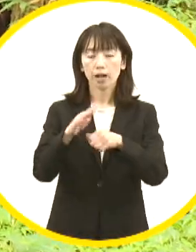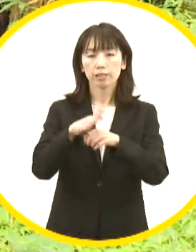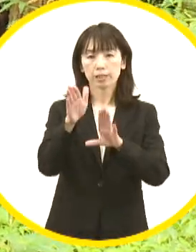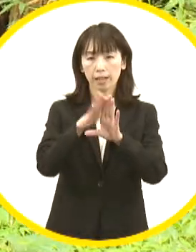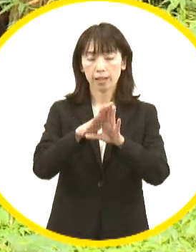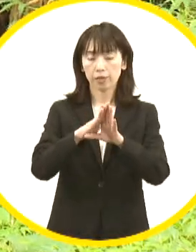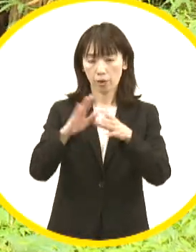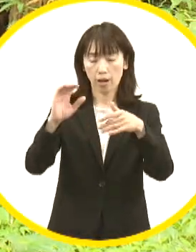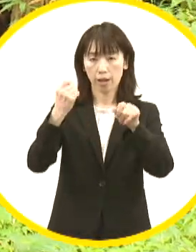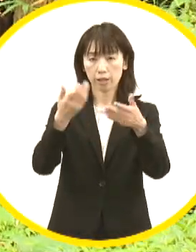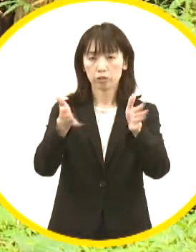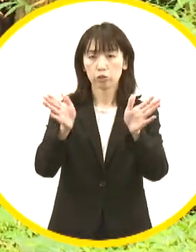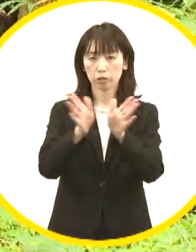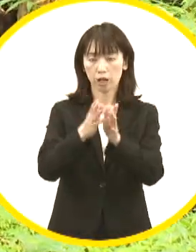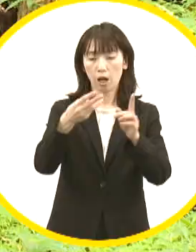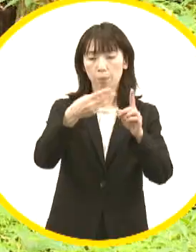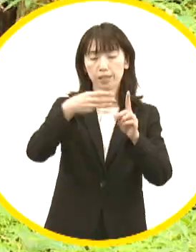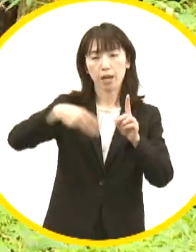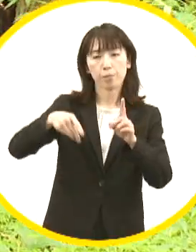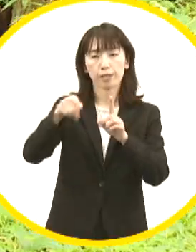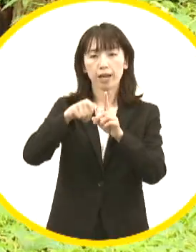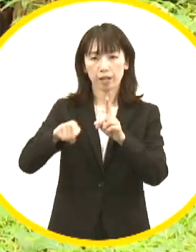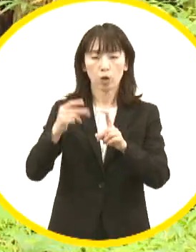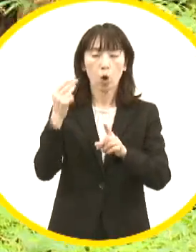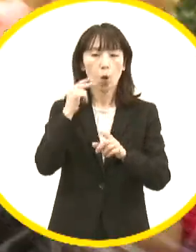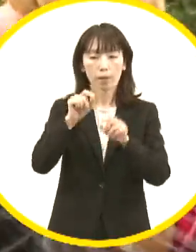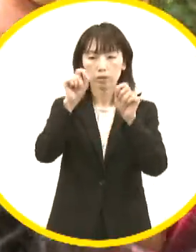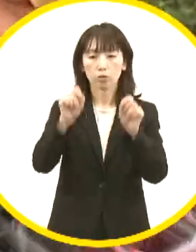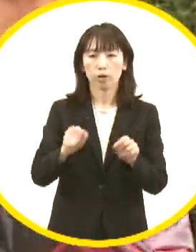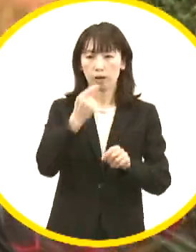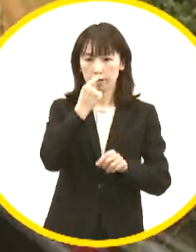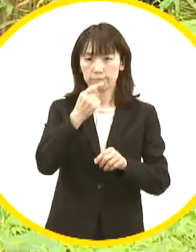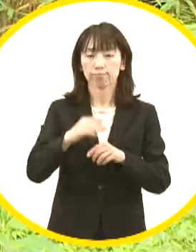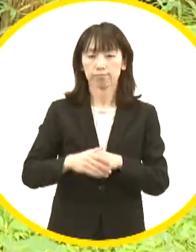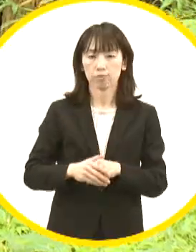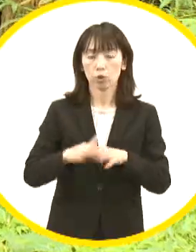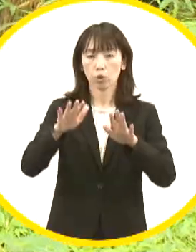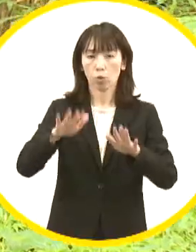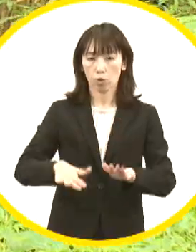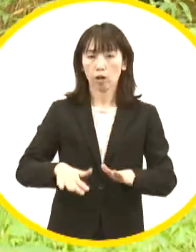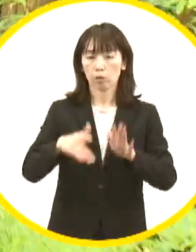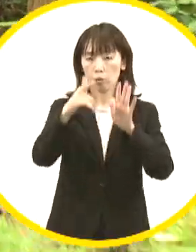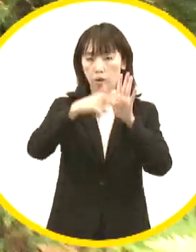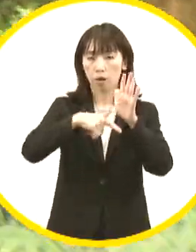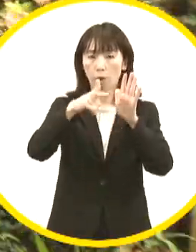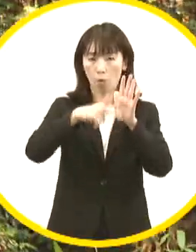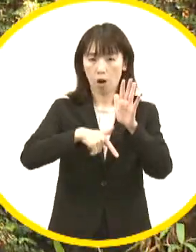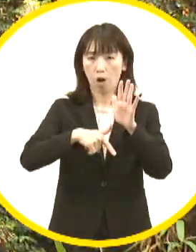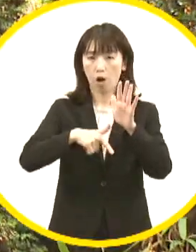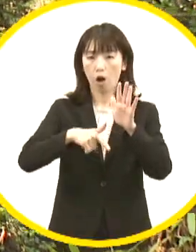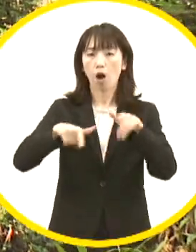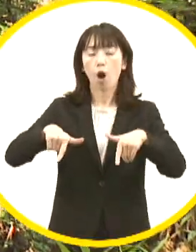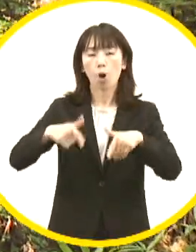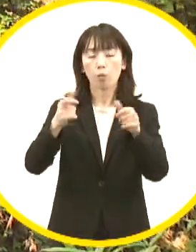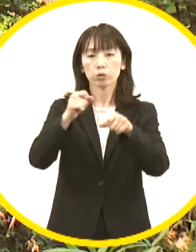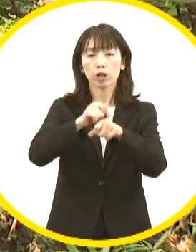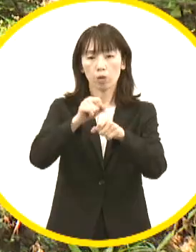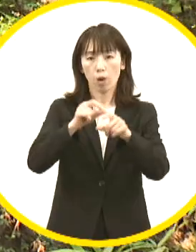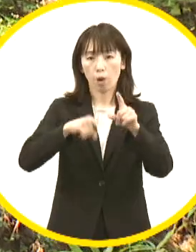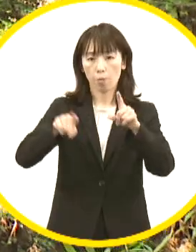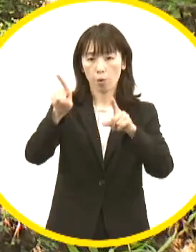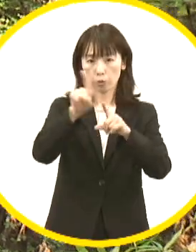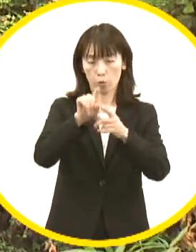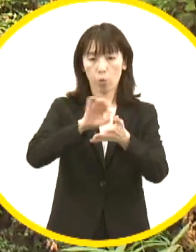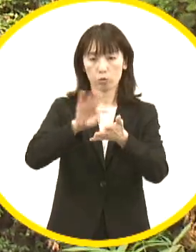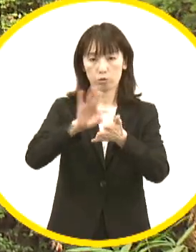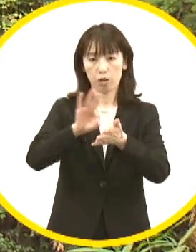愛知県のエンターテインメント集団 BMK の赤色松岡健之介です。今回のテーマは木材はもっ